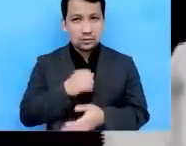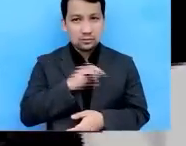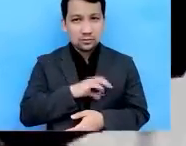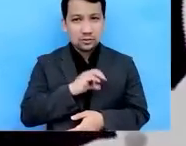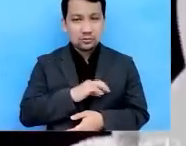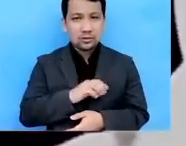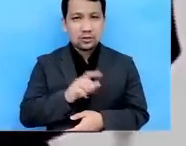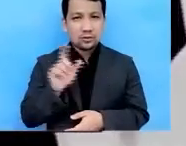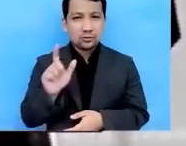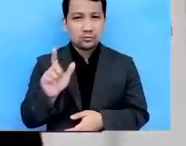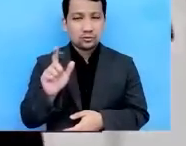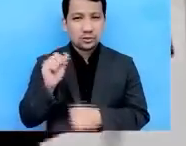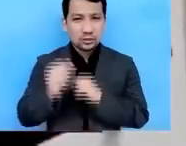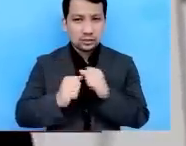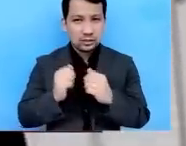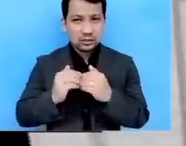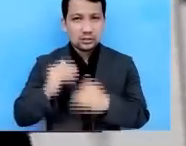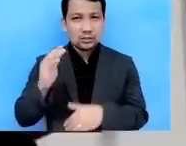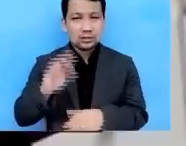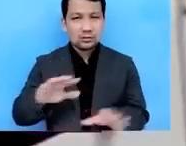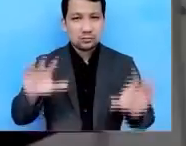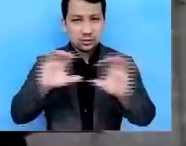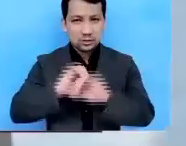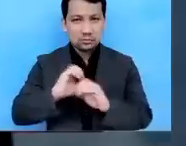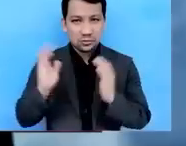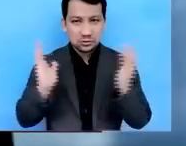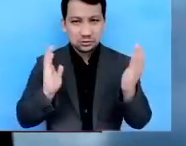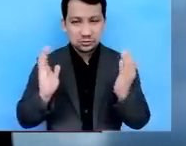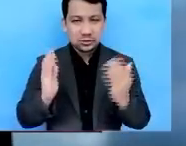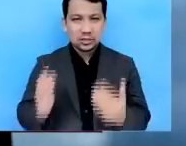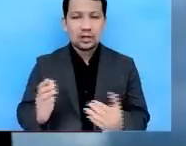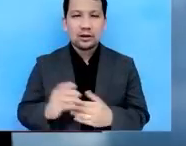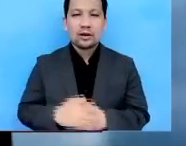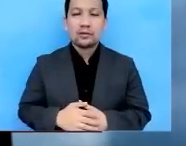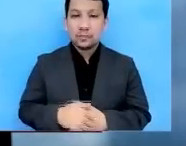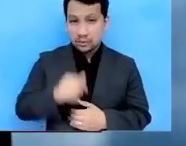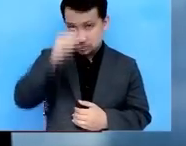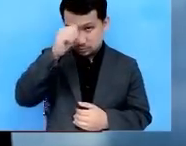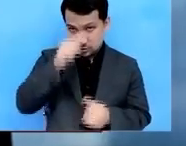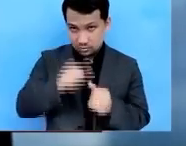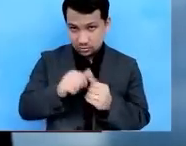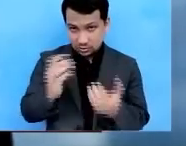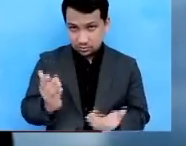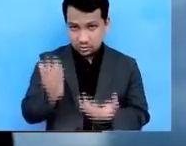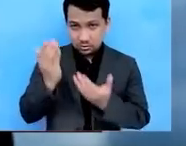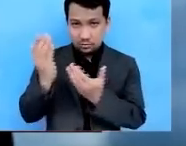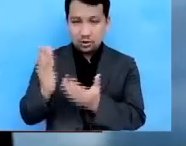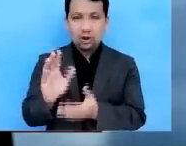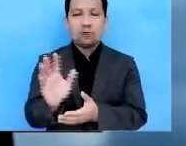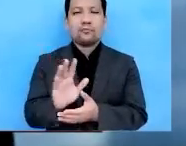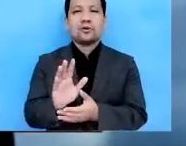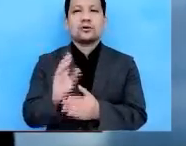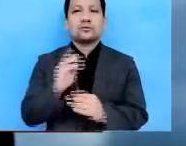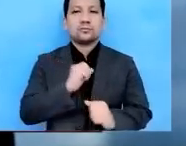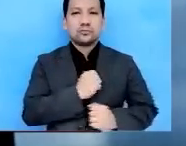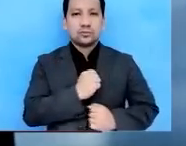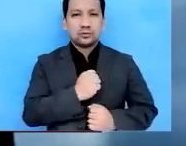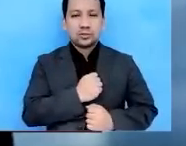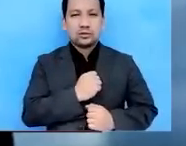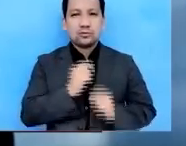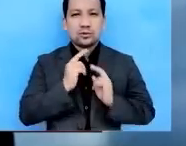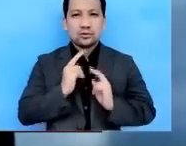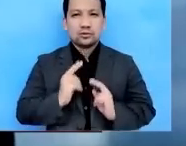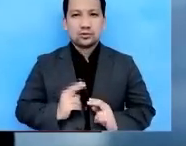taon matapos ang kanilang serbisyo. Tandaan, ito ay panukala pa lamang at para sa military at uniform